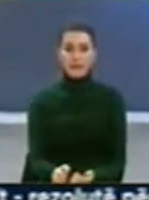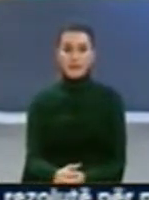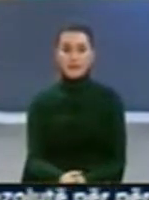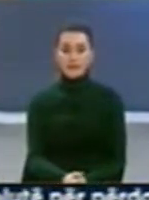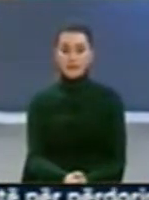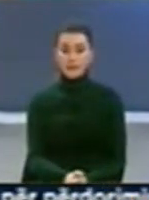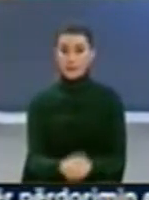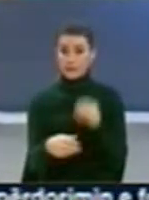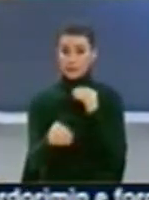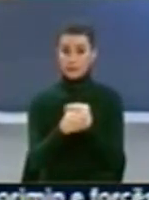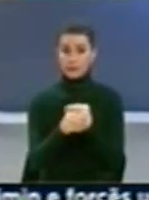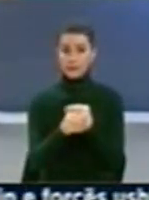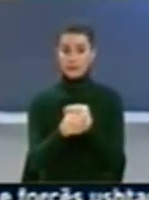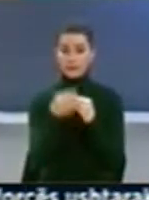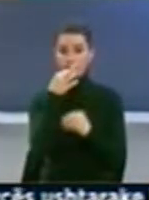Pyetje shtesë.